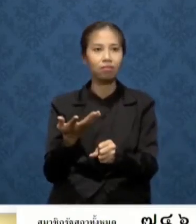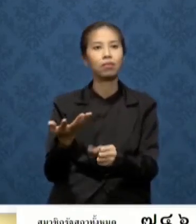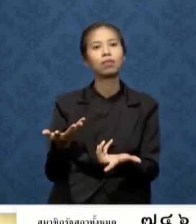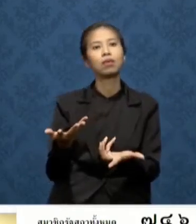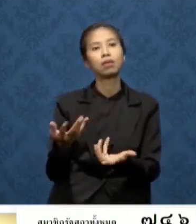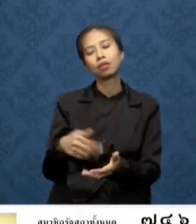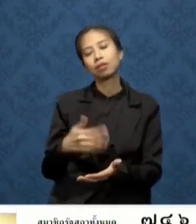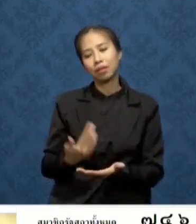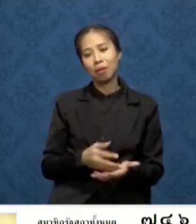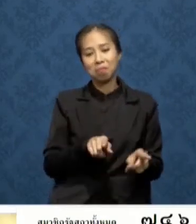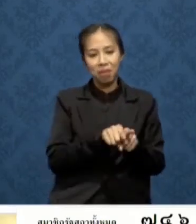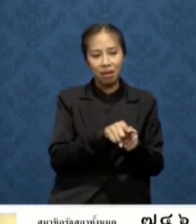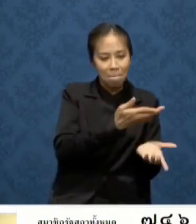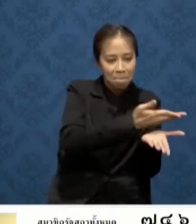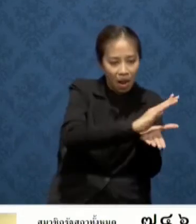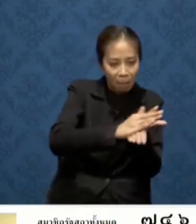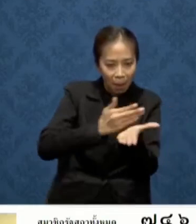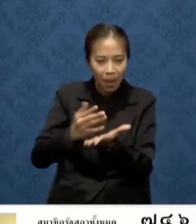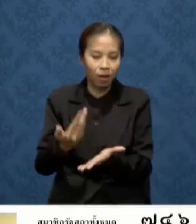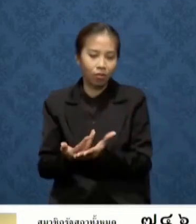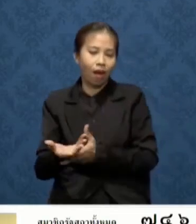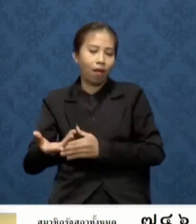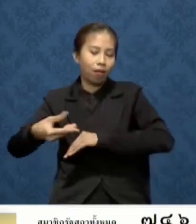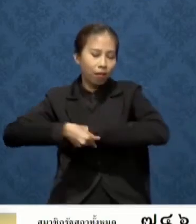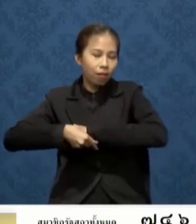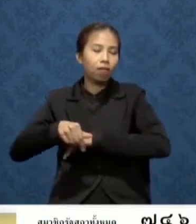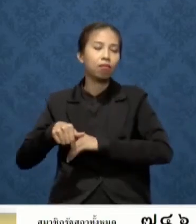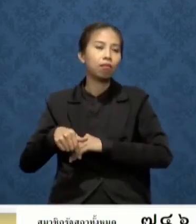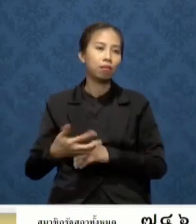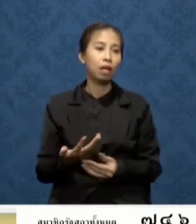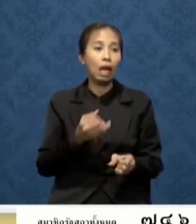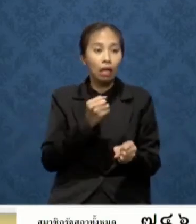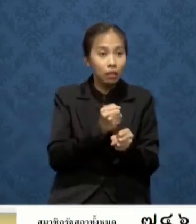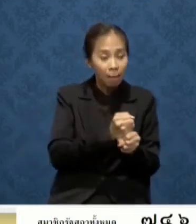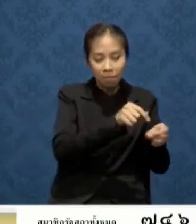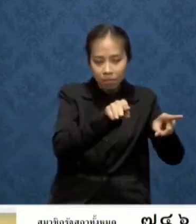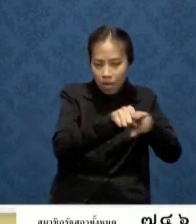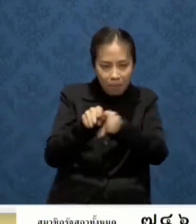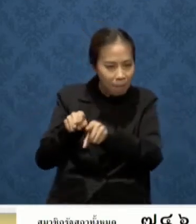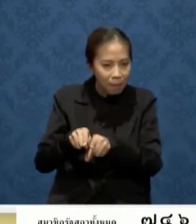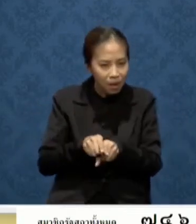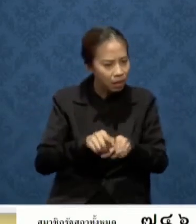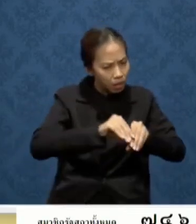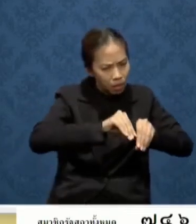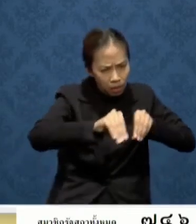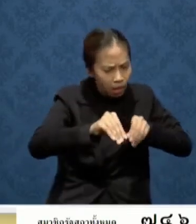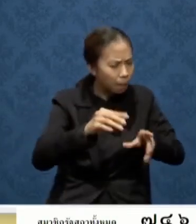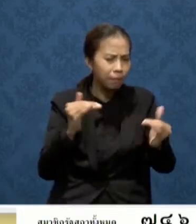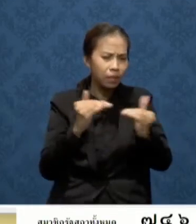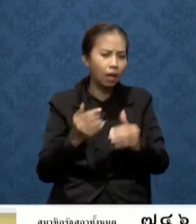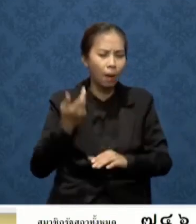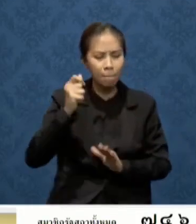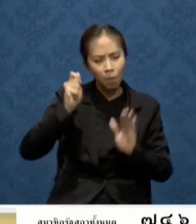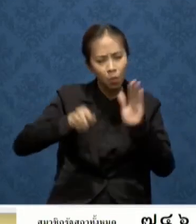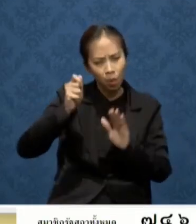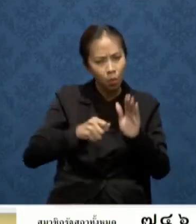ตอนนี้ก็รอทอนส่วนแบงกอยู่คืประมูลกยไครับ สร้างสิ่งเดียวกันนะครับ ความยาวเท่าเดิมสถานี้เทาเดิมประมูล 2 ครั้